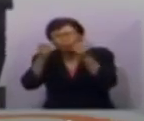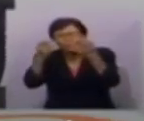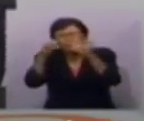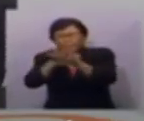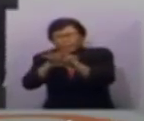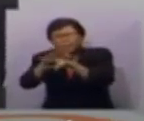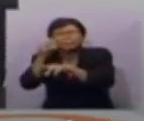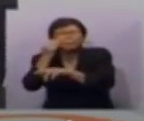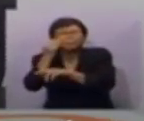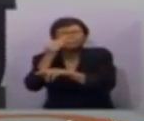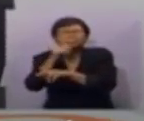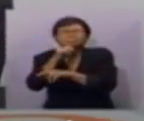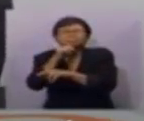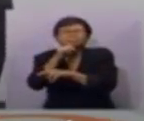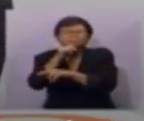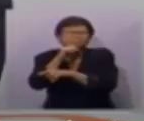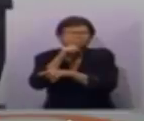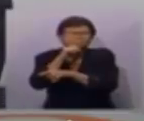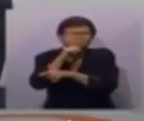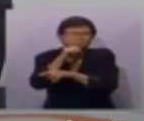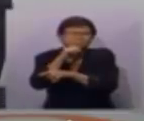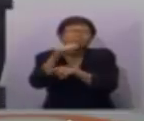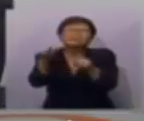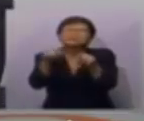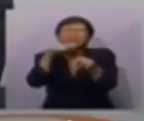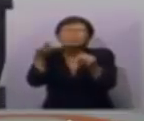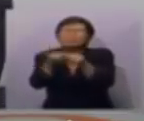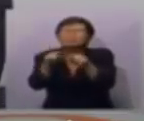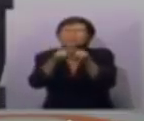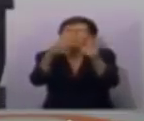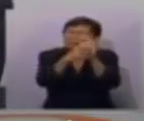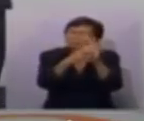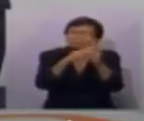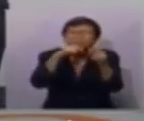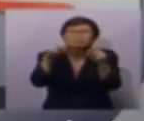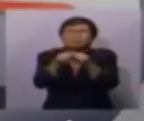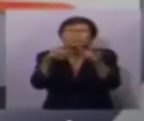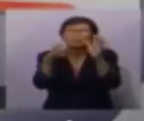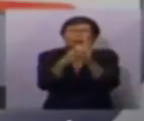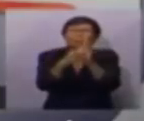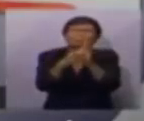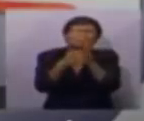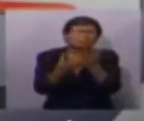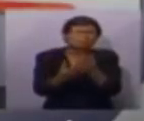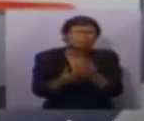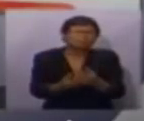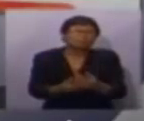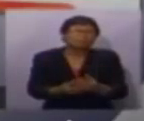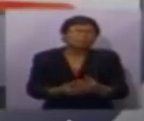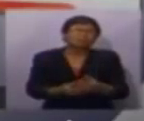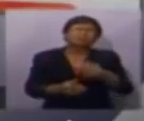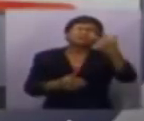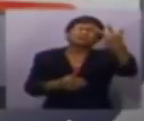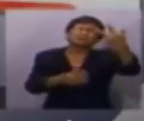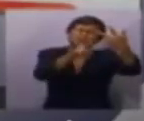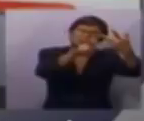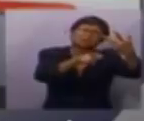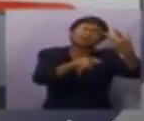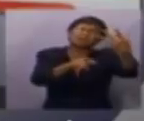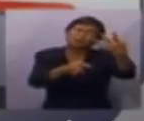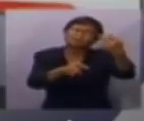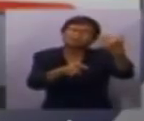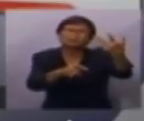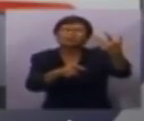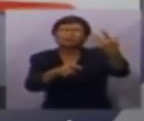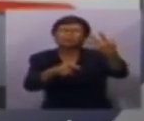ini tidak seperti mana PAS. Di mana mereka agak minimum pencapaiannya. Jadi kalaupun tiga penjuru, empat penjuru kawasan ini